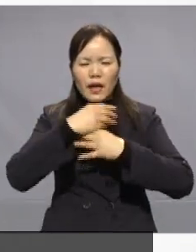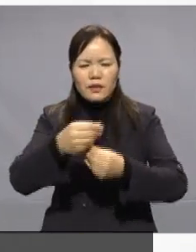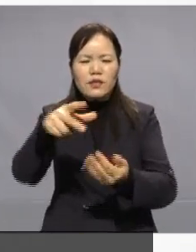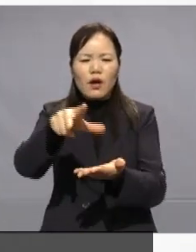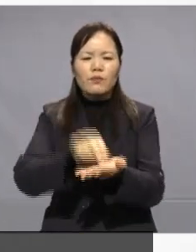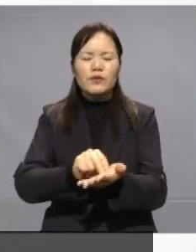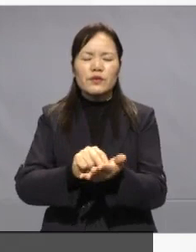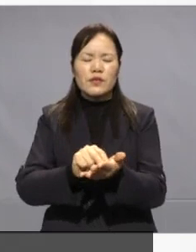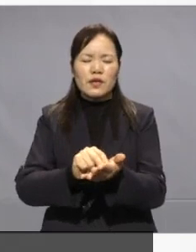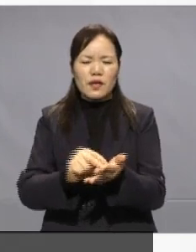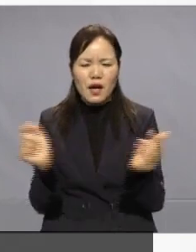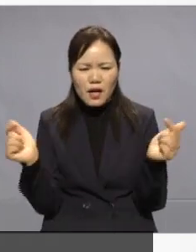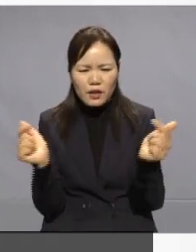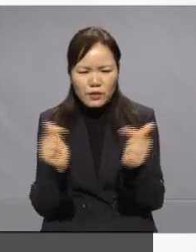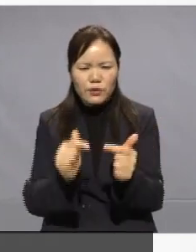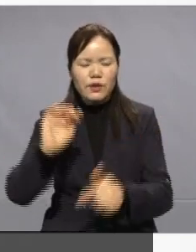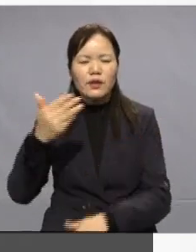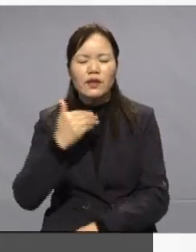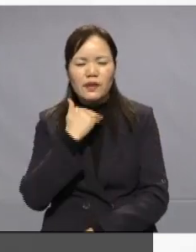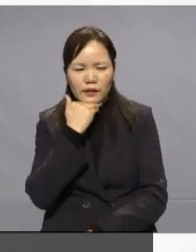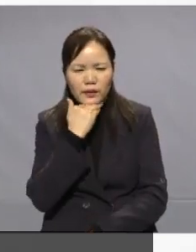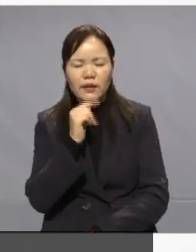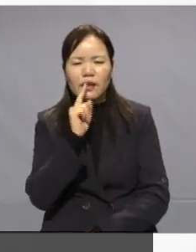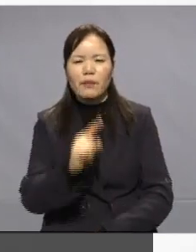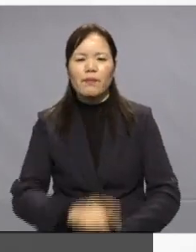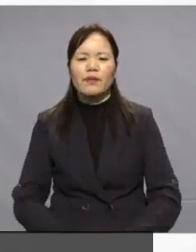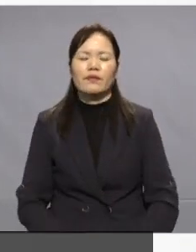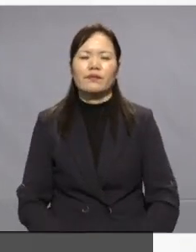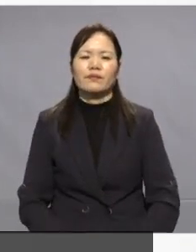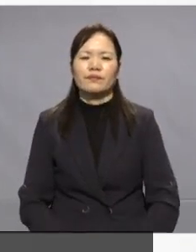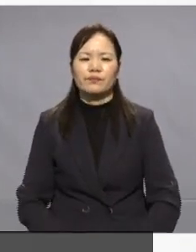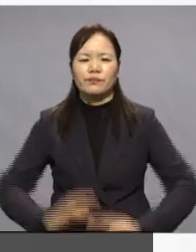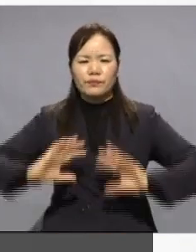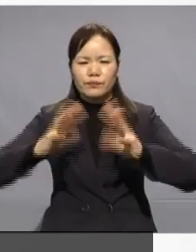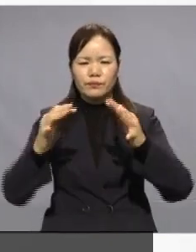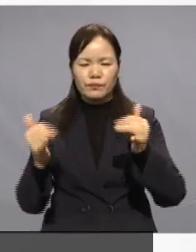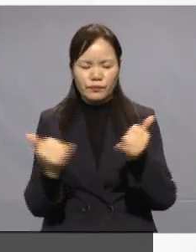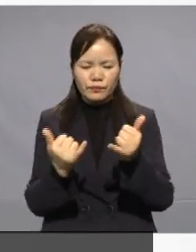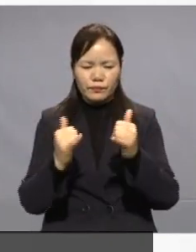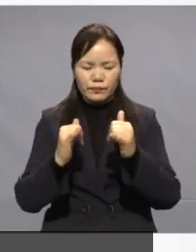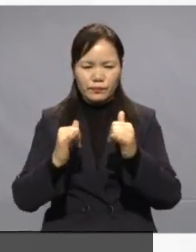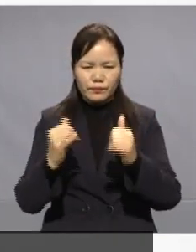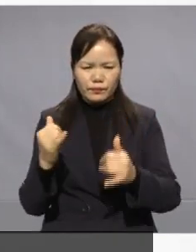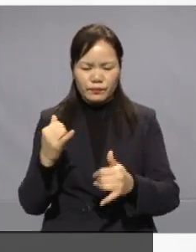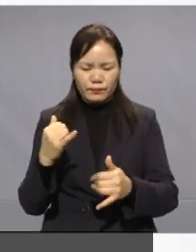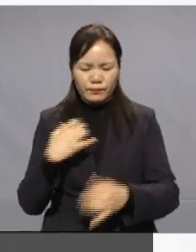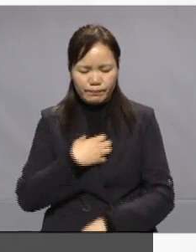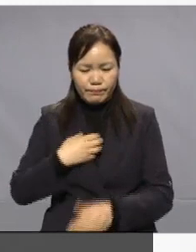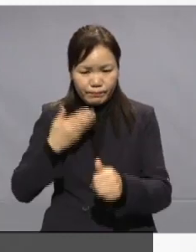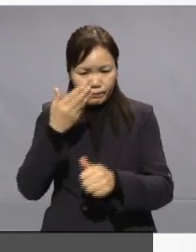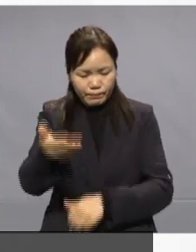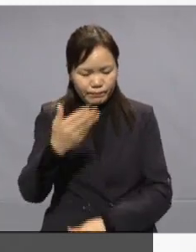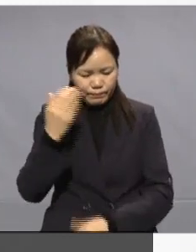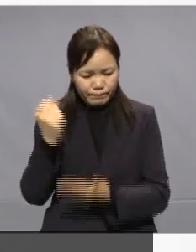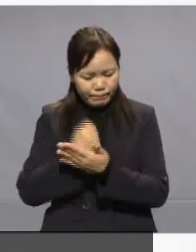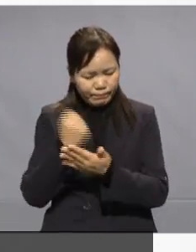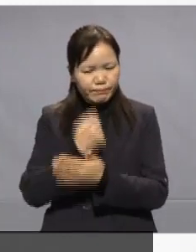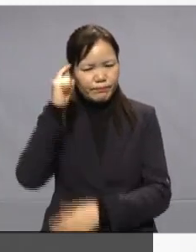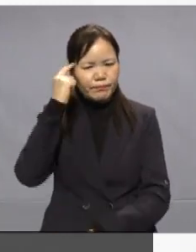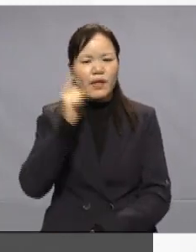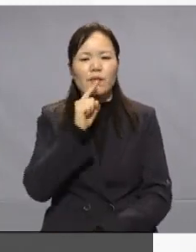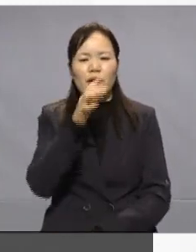최소화되길 기대한다 얘기하고 있습니다 국민 심려를 끼쳐 안타깝게 생각한다 이런 얘기도 있었는데